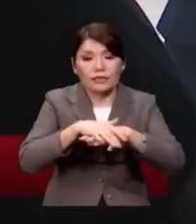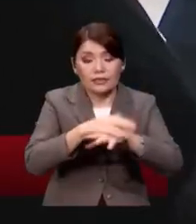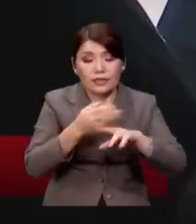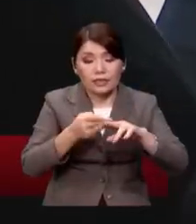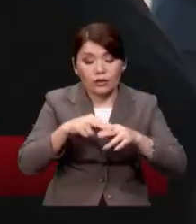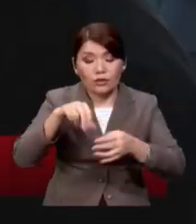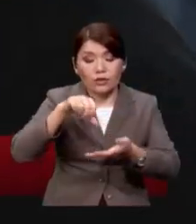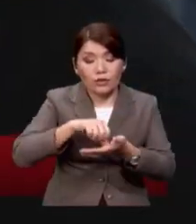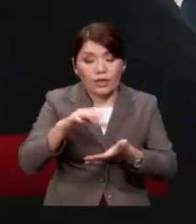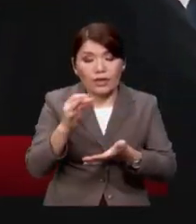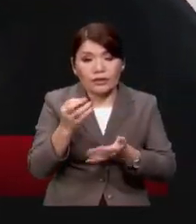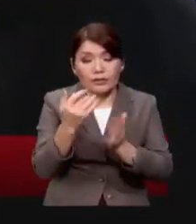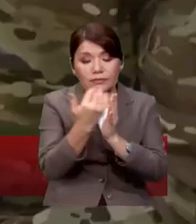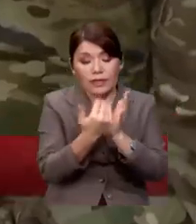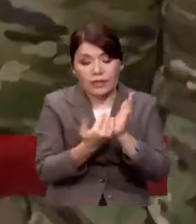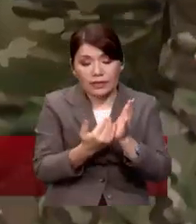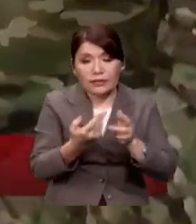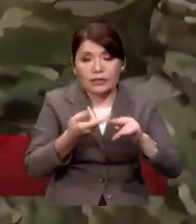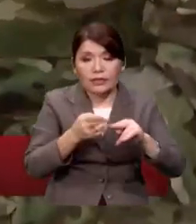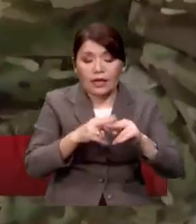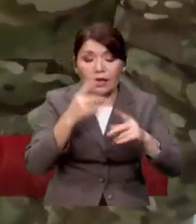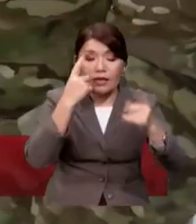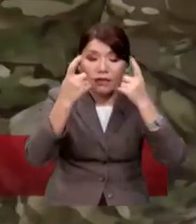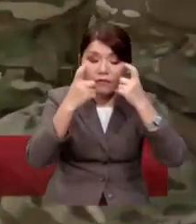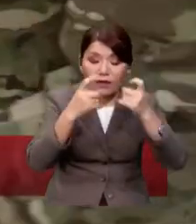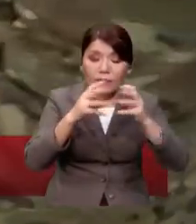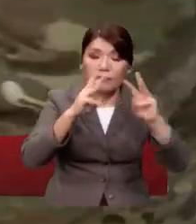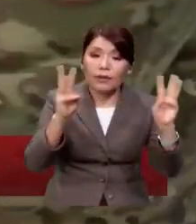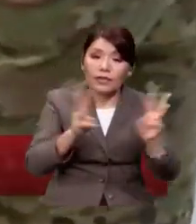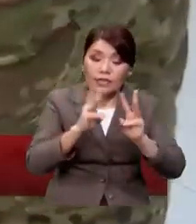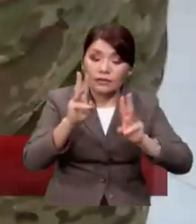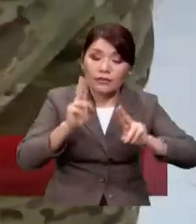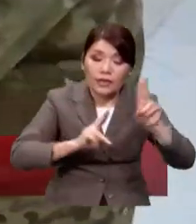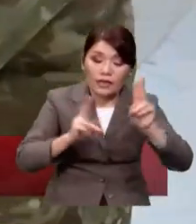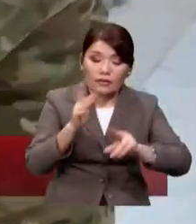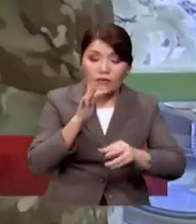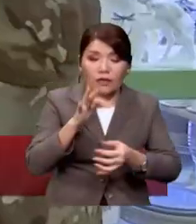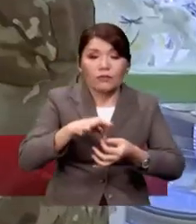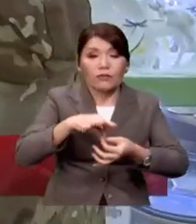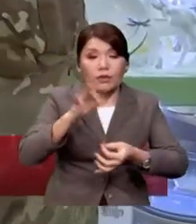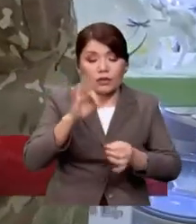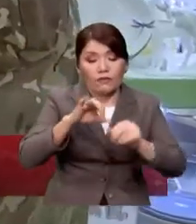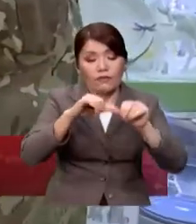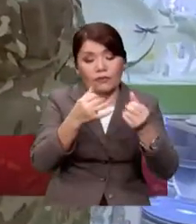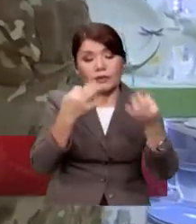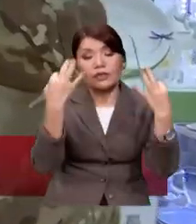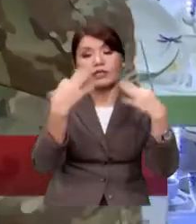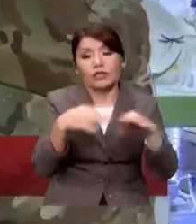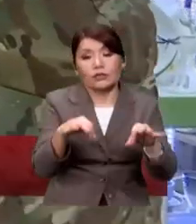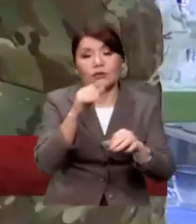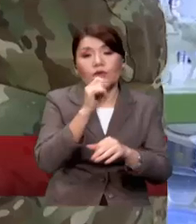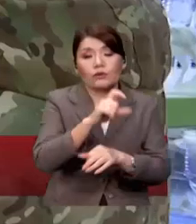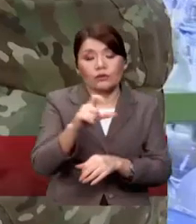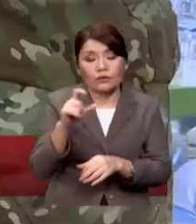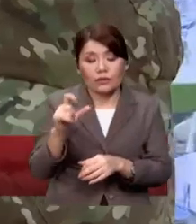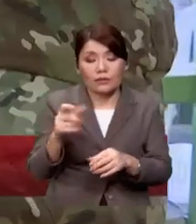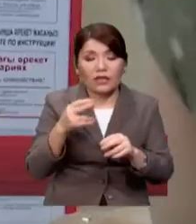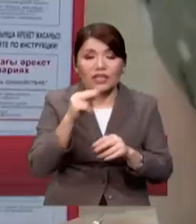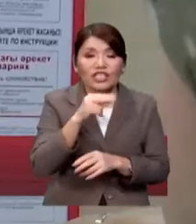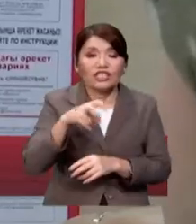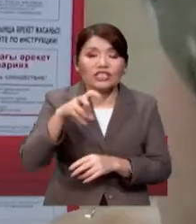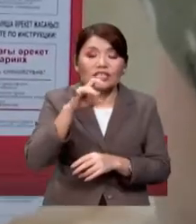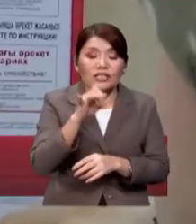мнению участников акции, информация о пожарной безопасности своевременно и по формату доступна каждому. Тем временем